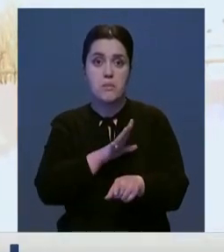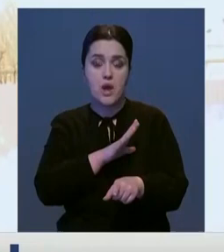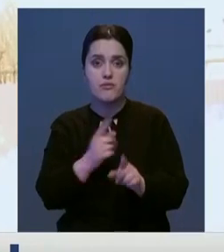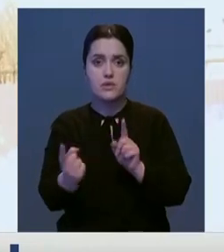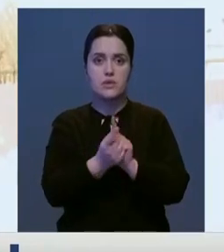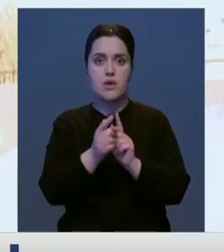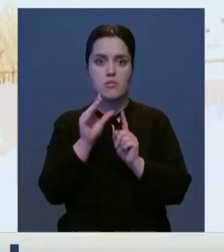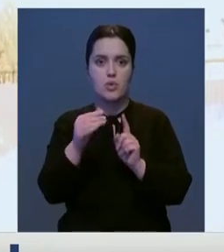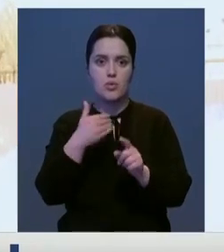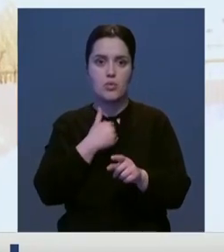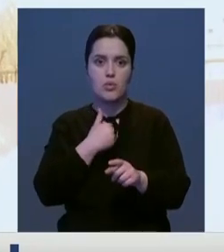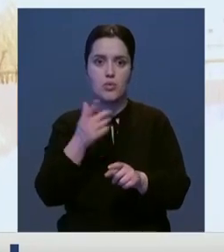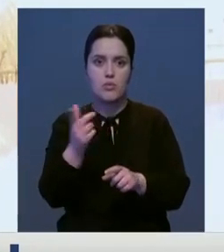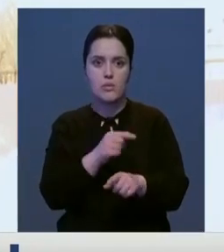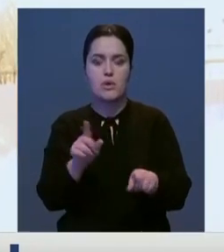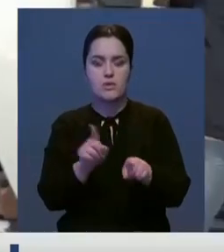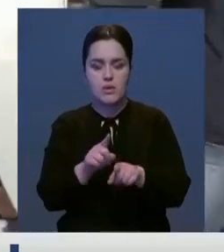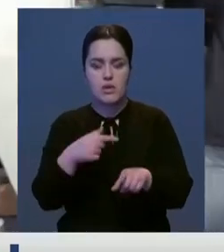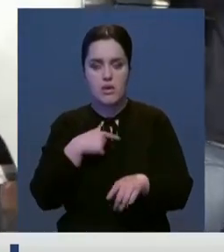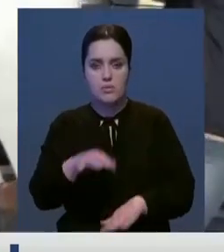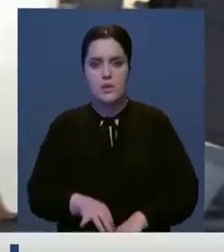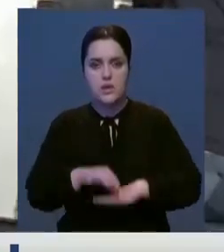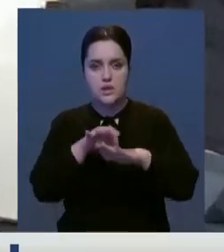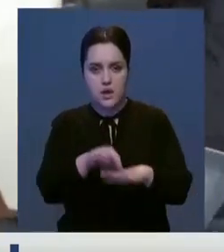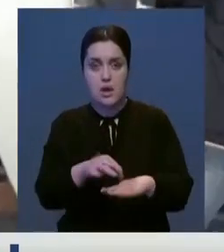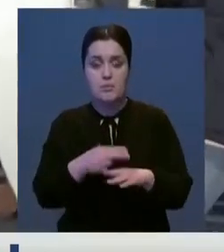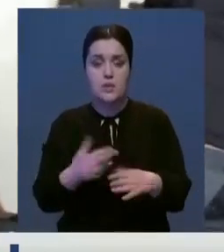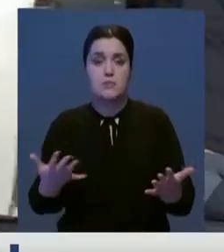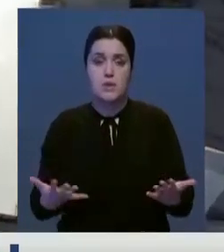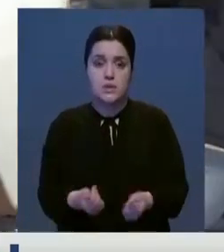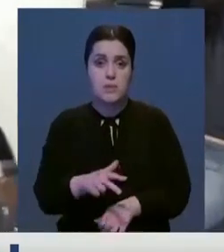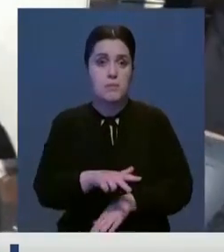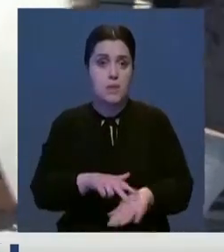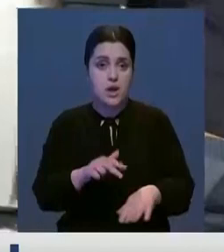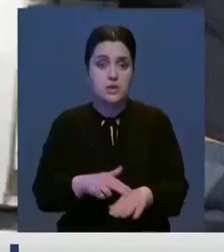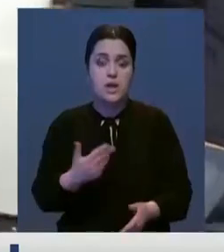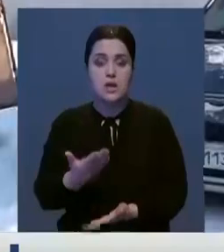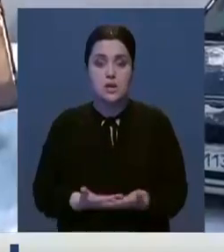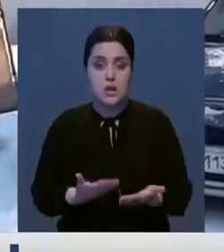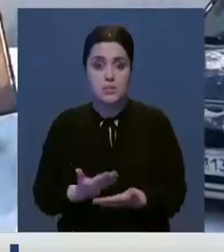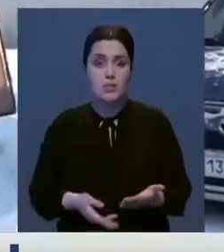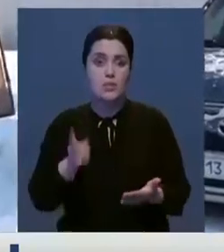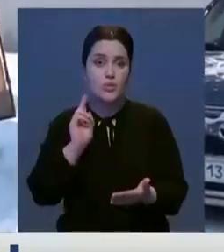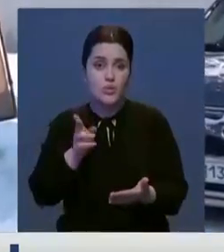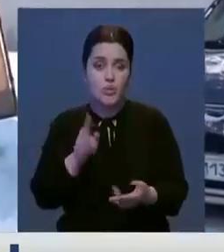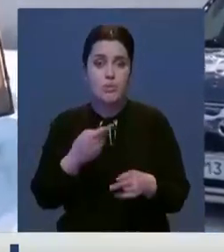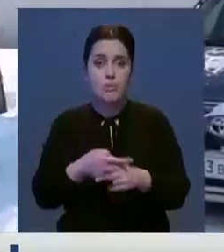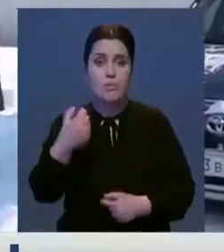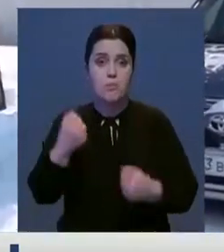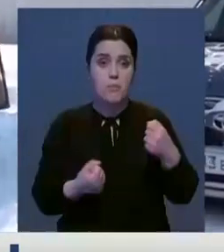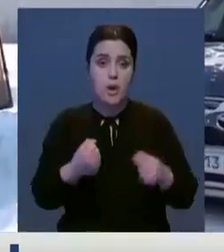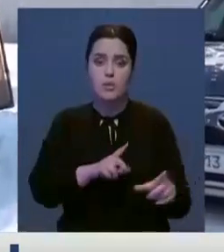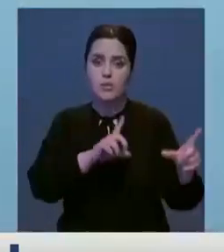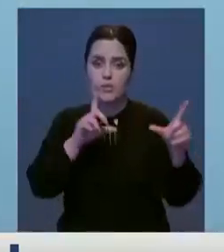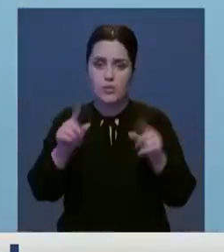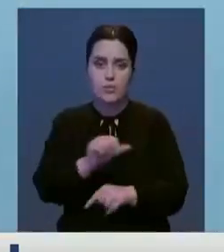пределы города. Их также пришлось направлять в сторону города. Спасатели и полицейские настоятельно рекомендуют автолюбителям не покидать пределы